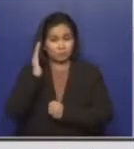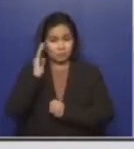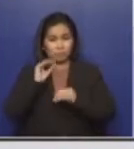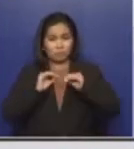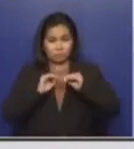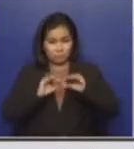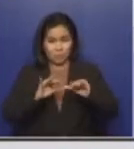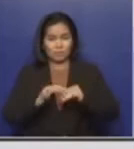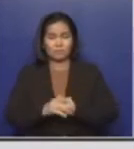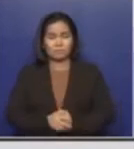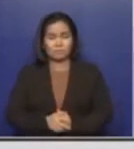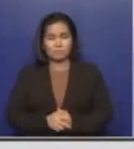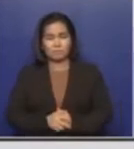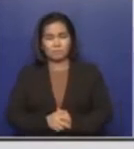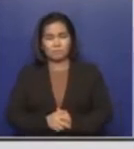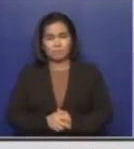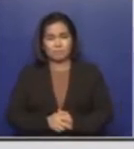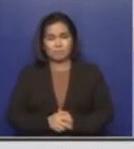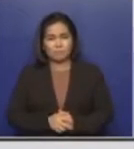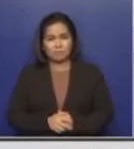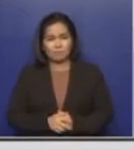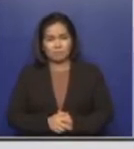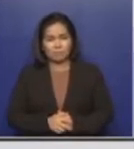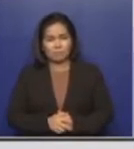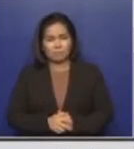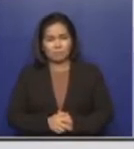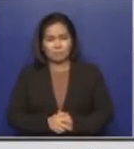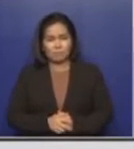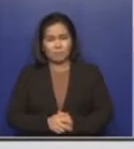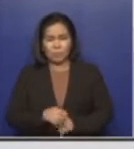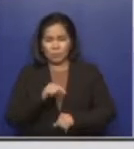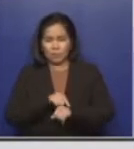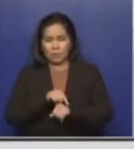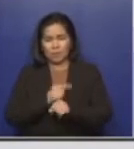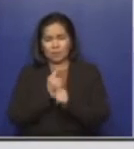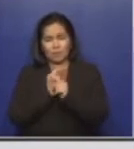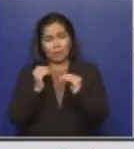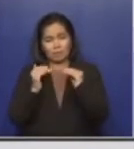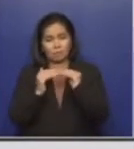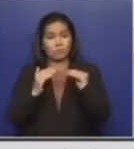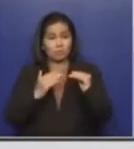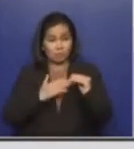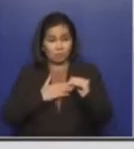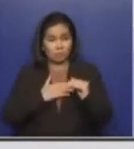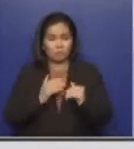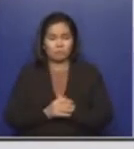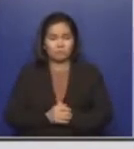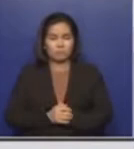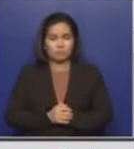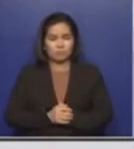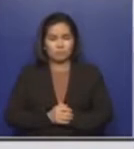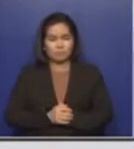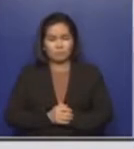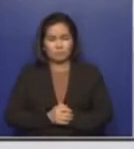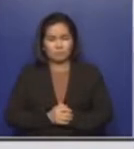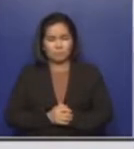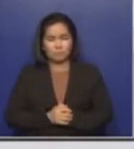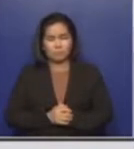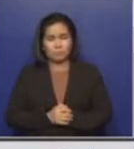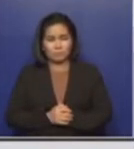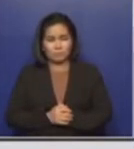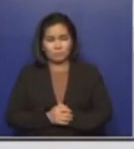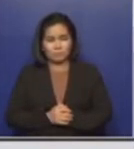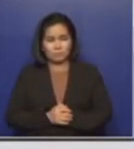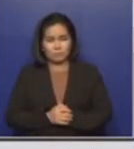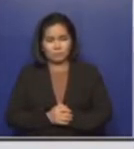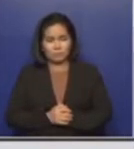การณ์แบบนี้ด้วยเวลาเท่าที่มีท่านประธานครับเนื่องจาก